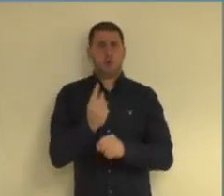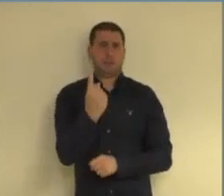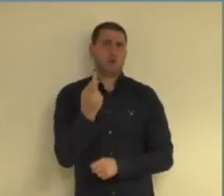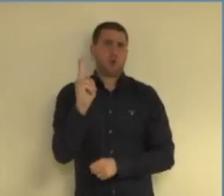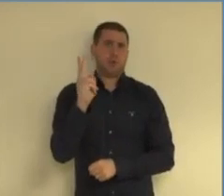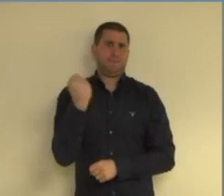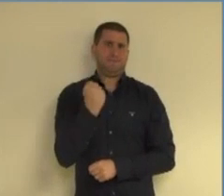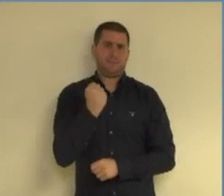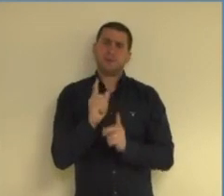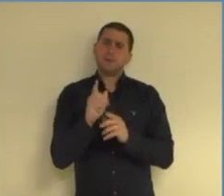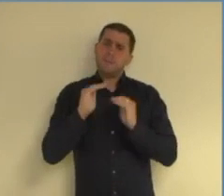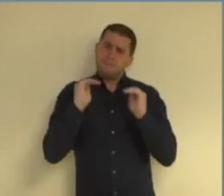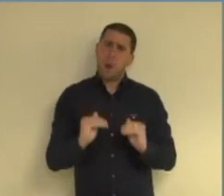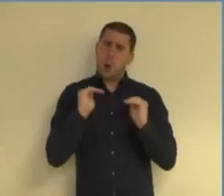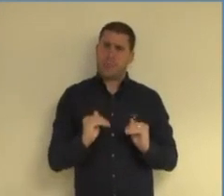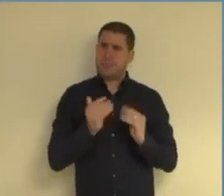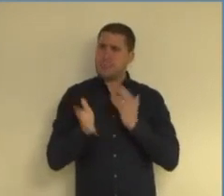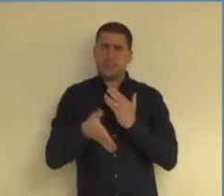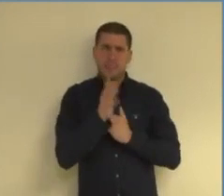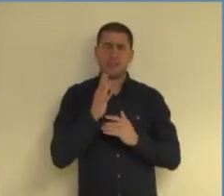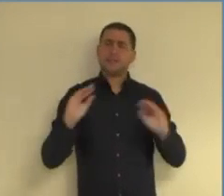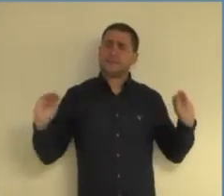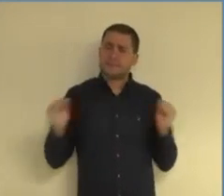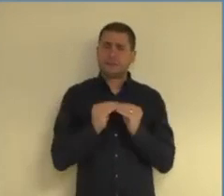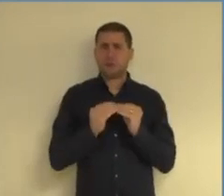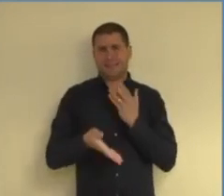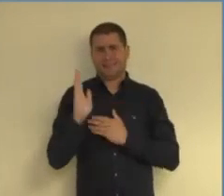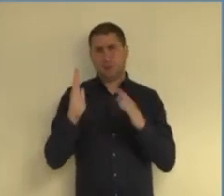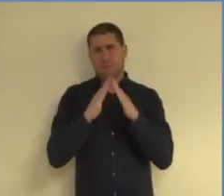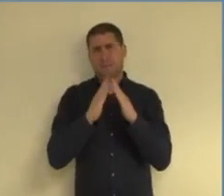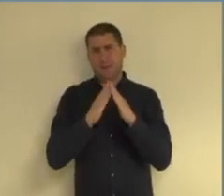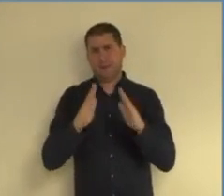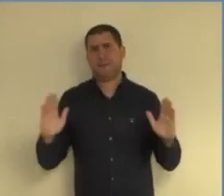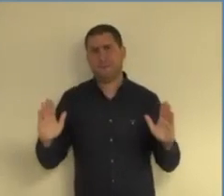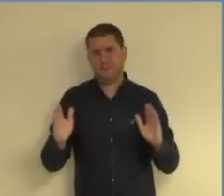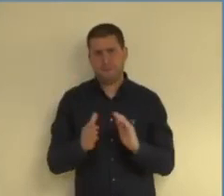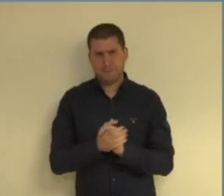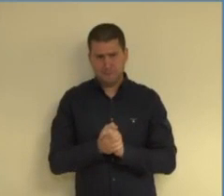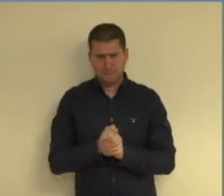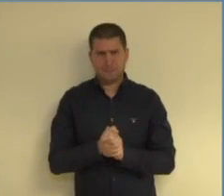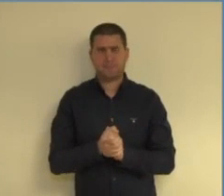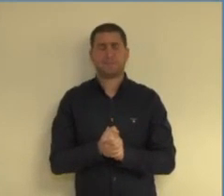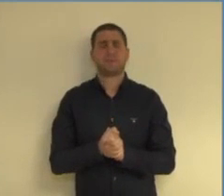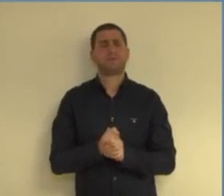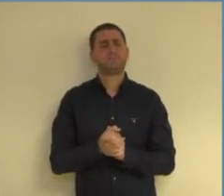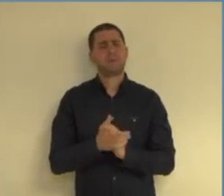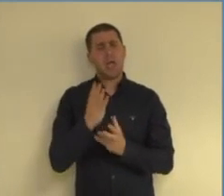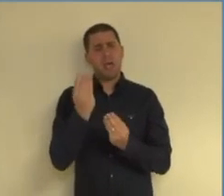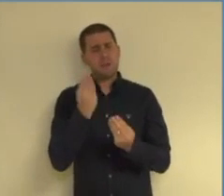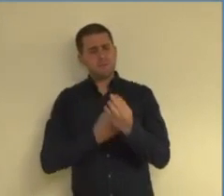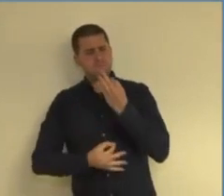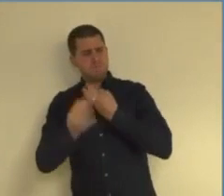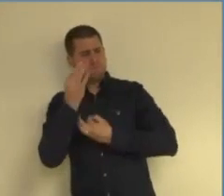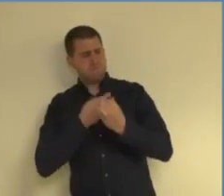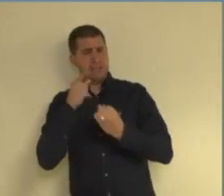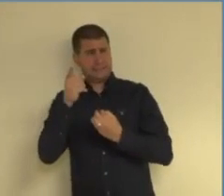עצמכם עוד יותר תצמצמו עוד יותר ועוד יותר את היציאות שלכם מהבית עכשיו שואלים אותנו אם